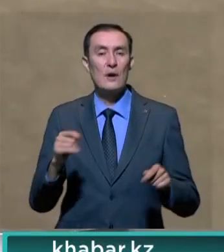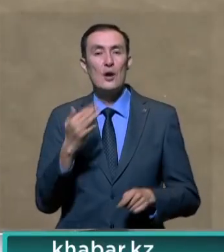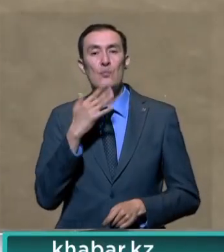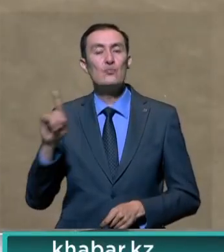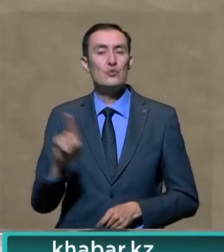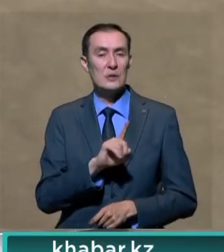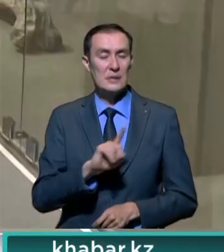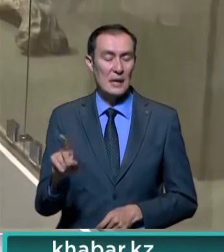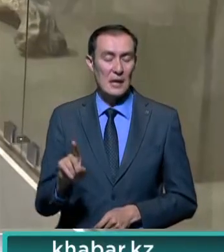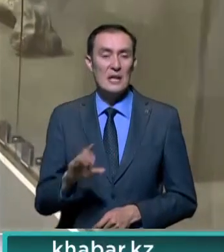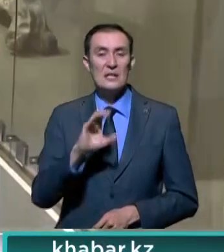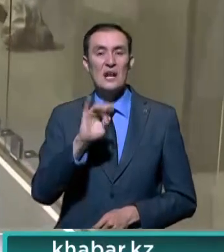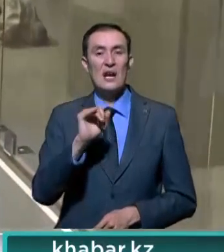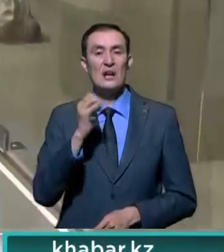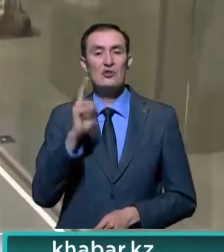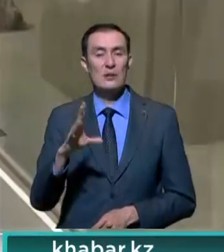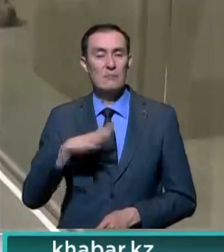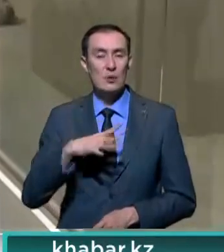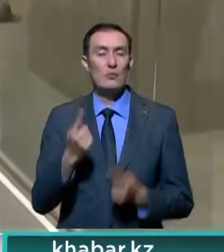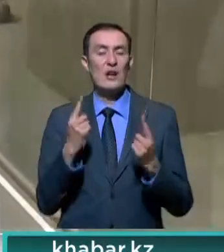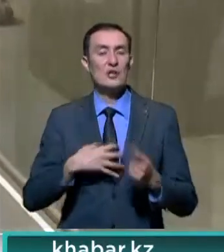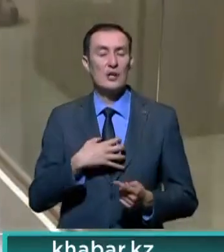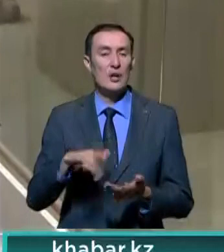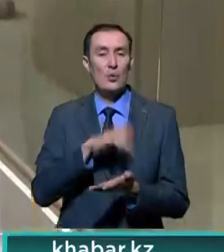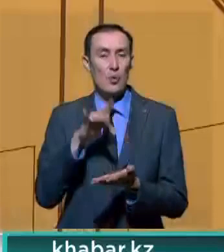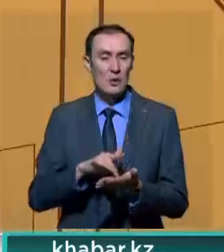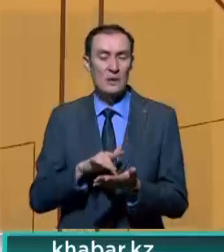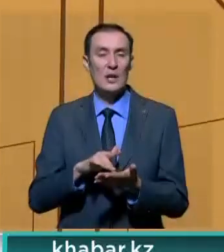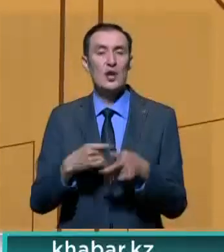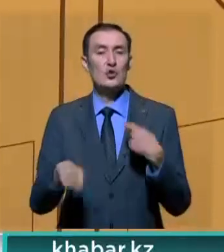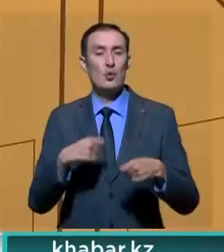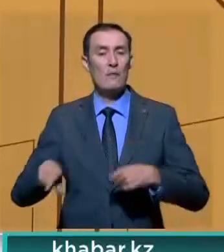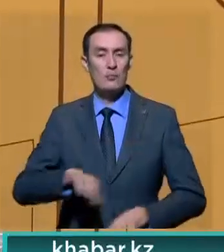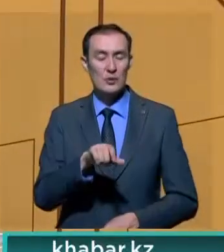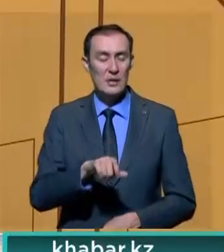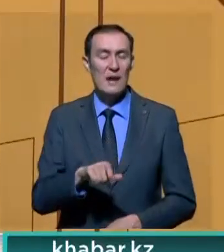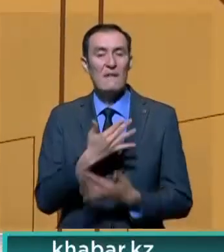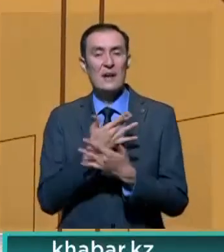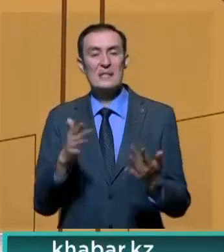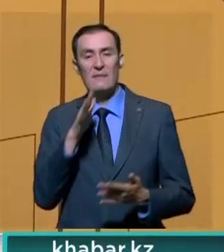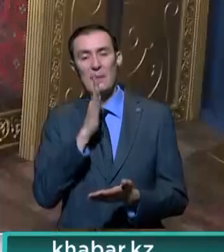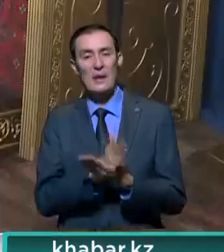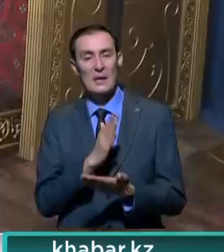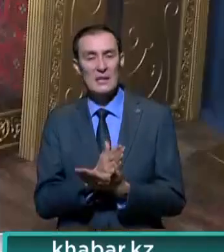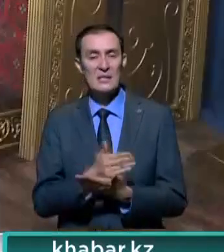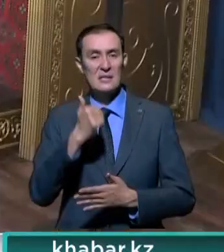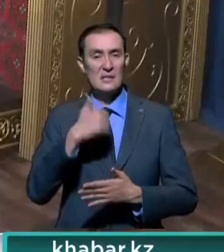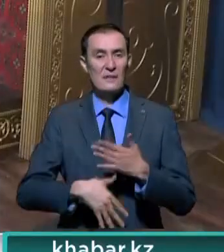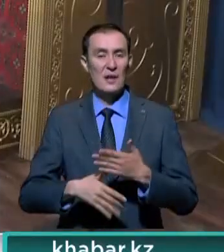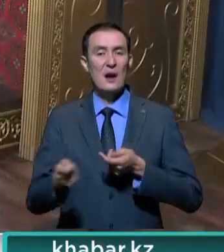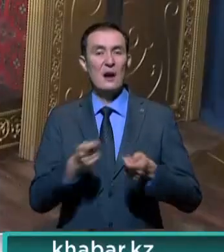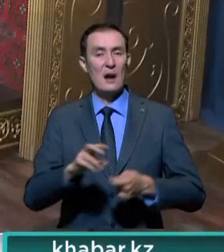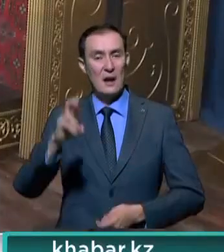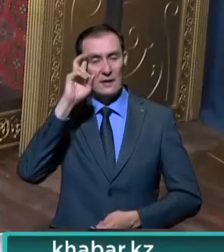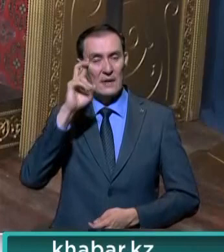под открытым небом. Сарайшик был одним из ключевых населенных пунктов на Шелковом пути. Там в разные времена располагались ставки семиханов.